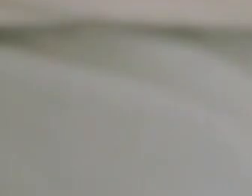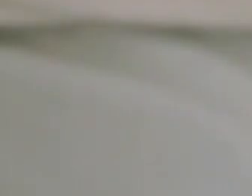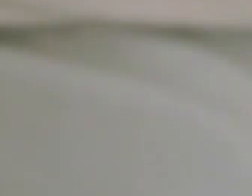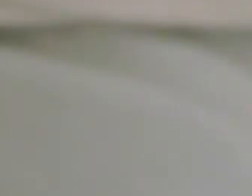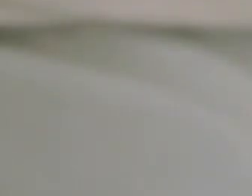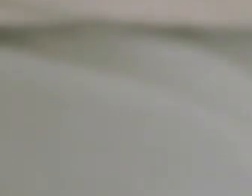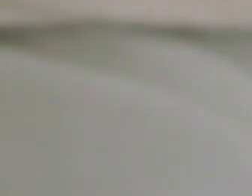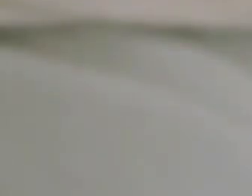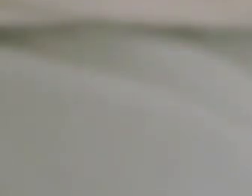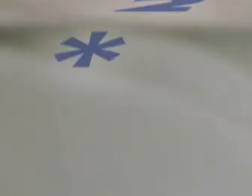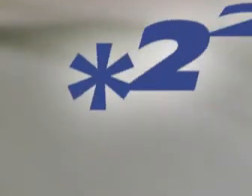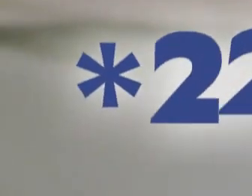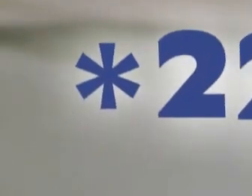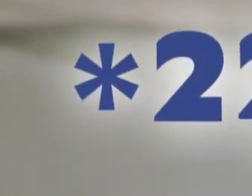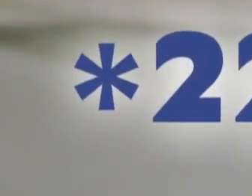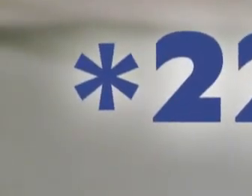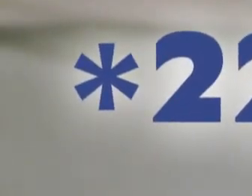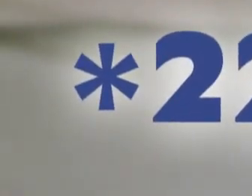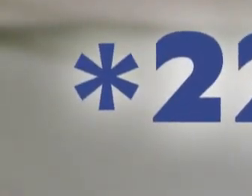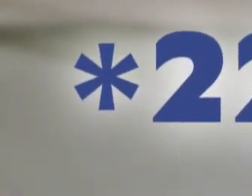מאחוריך. מעברי סטאר, כוכבית